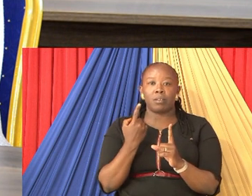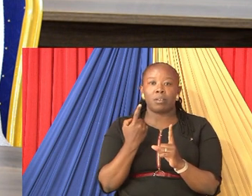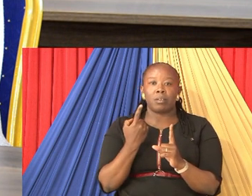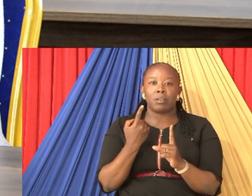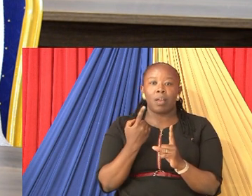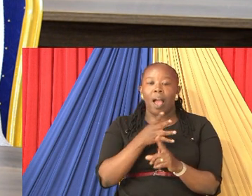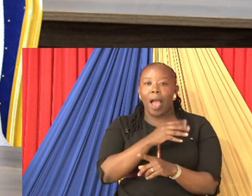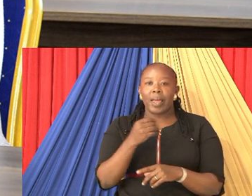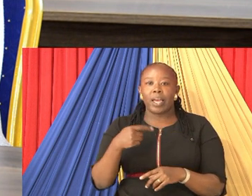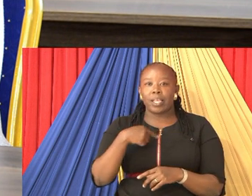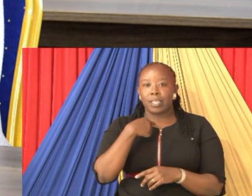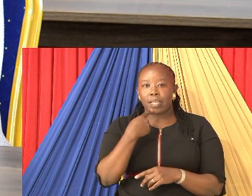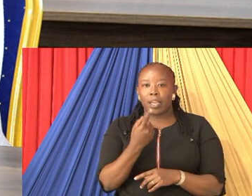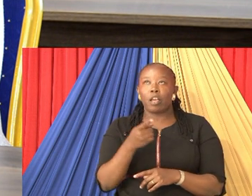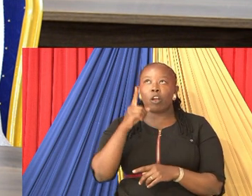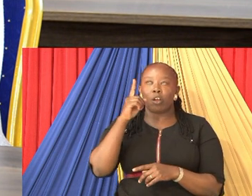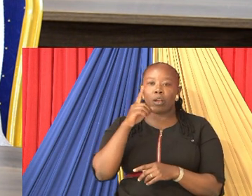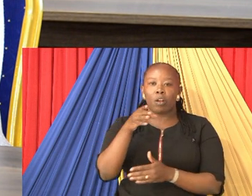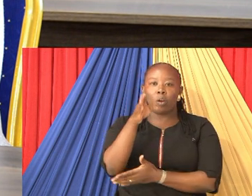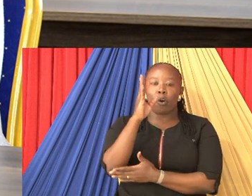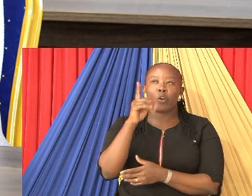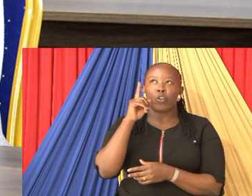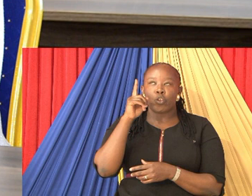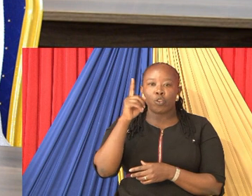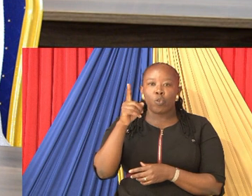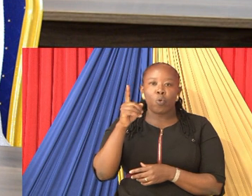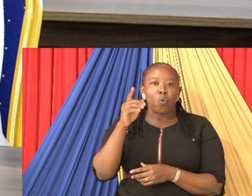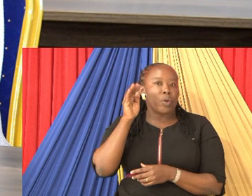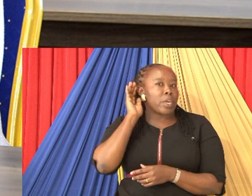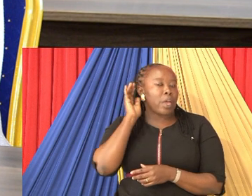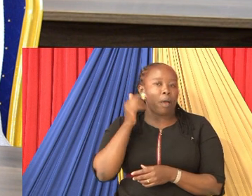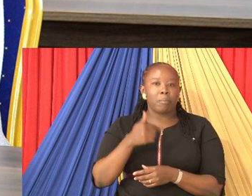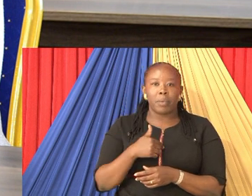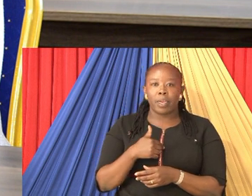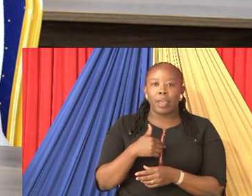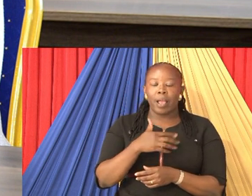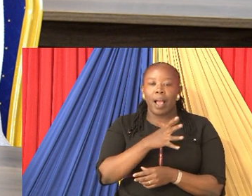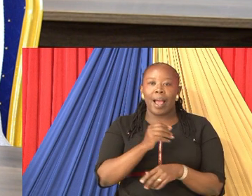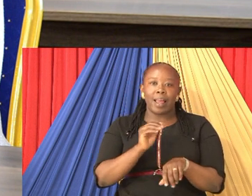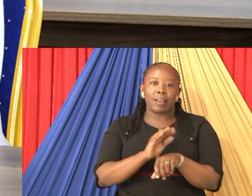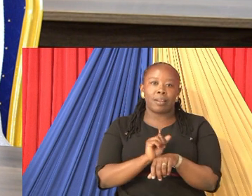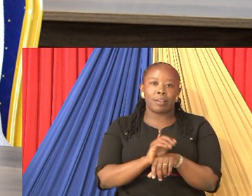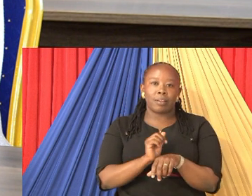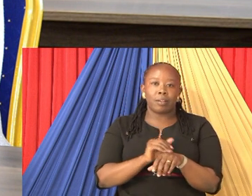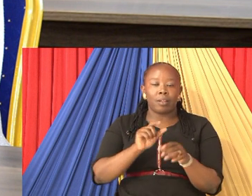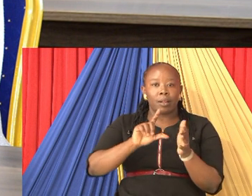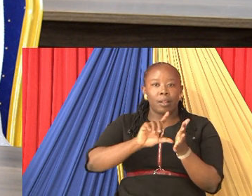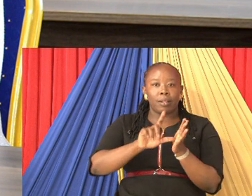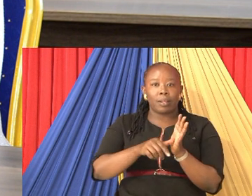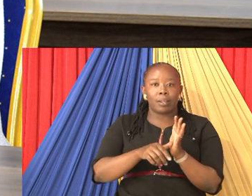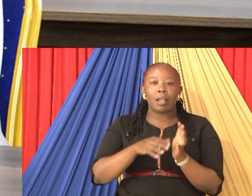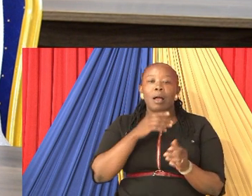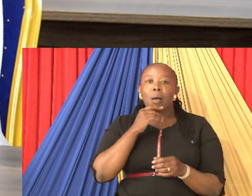unisikia ama umenisikia. Na baadaye anamuita Lazaro. Lazaro anafufuka. Katika matendo ya kushukuru